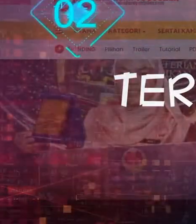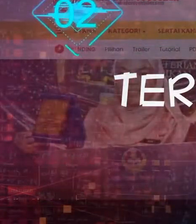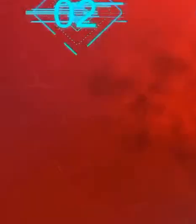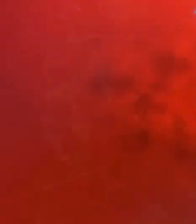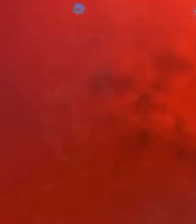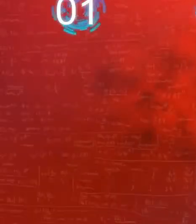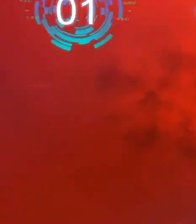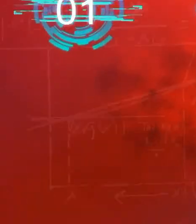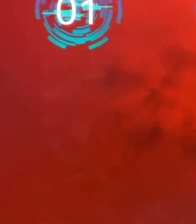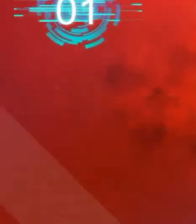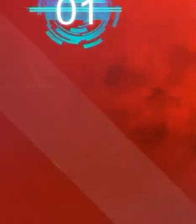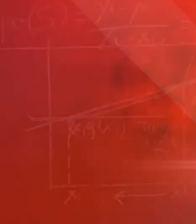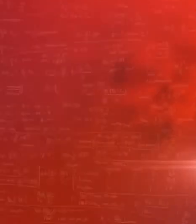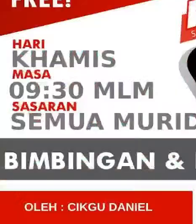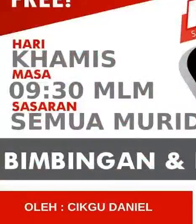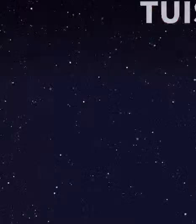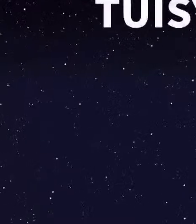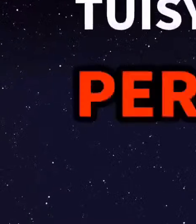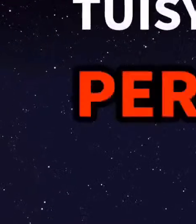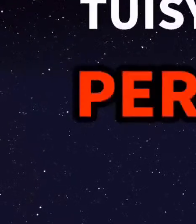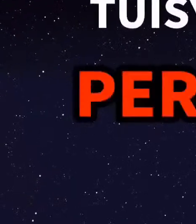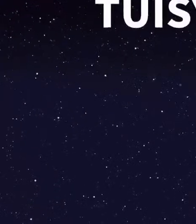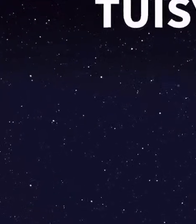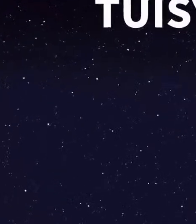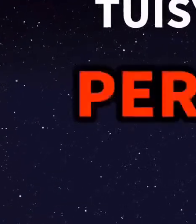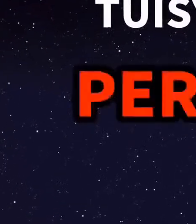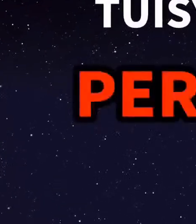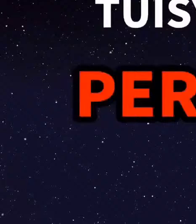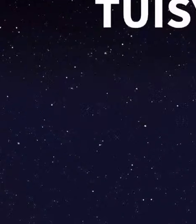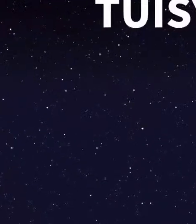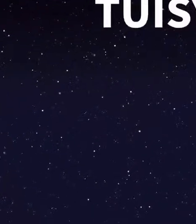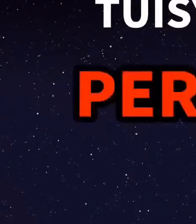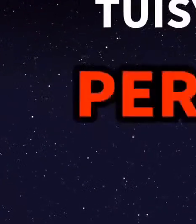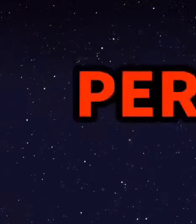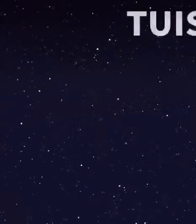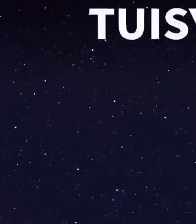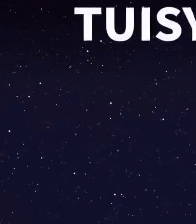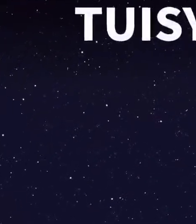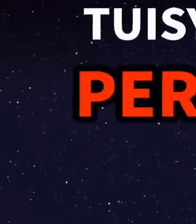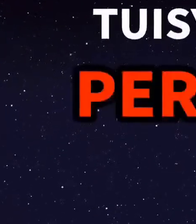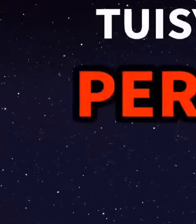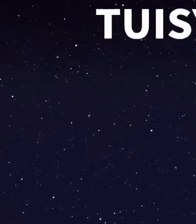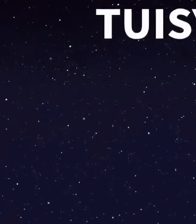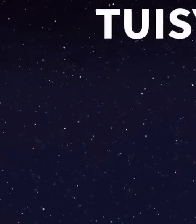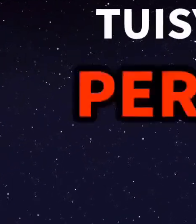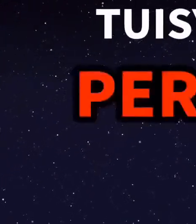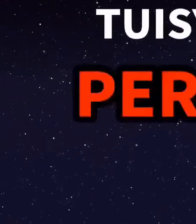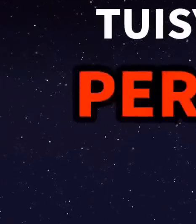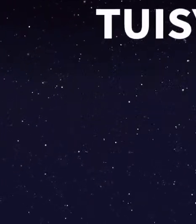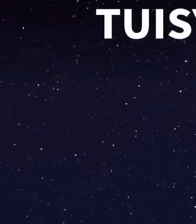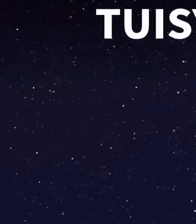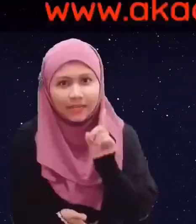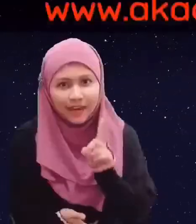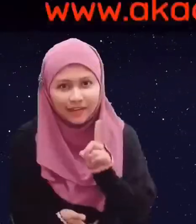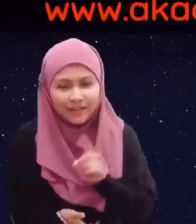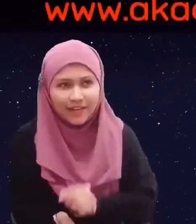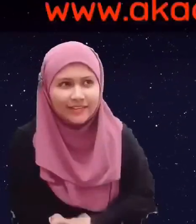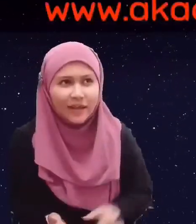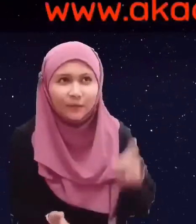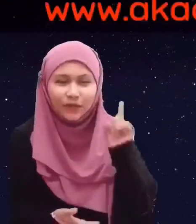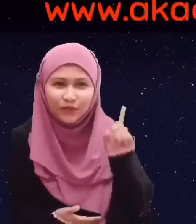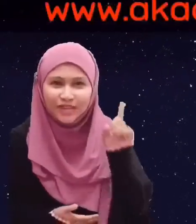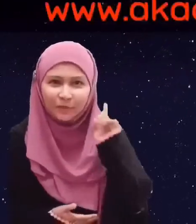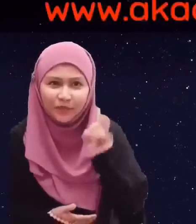kasih tulisan online Halo percobaan cushions online cuma